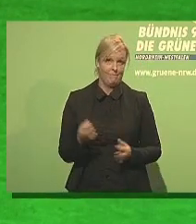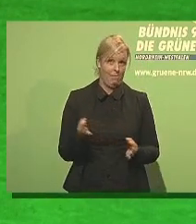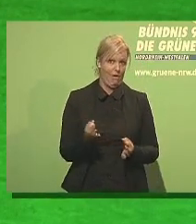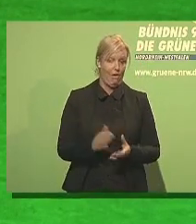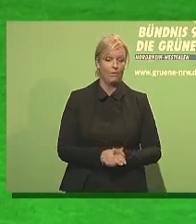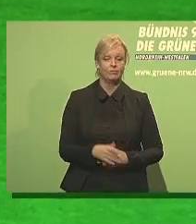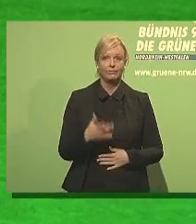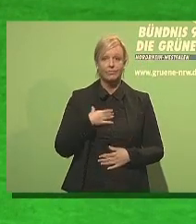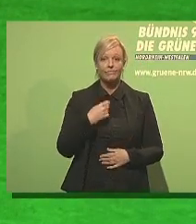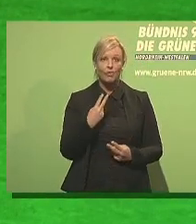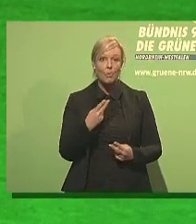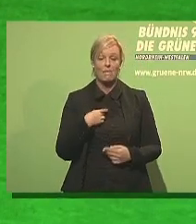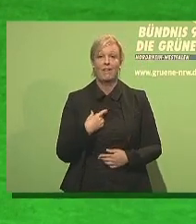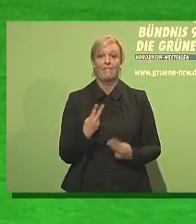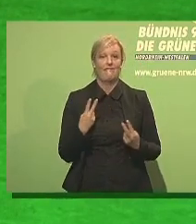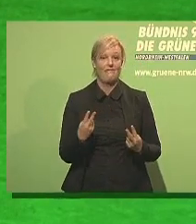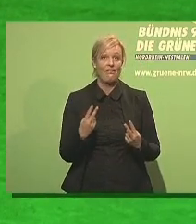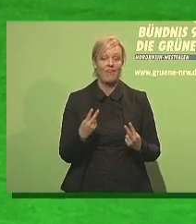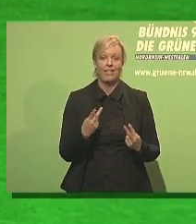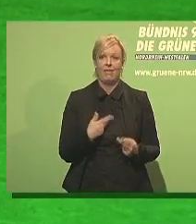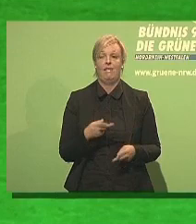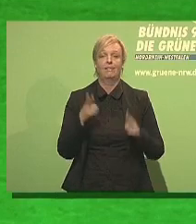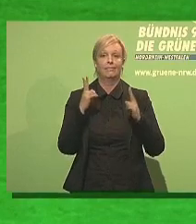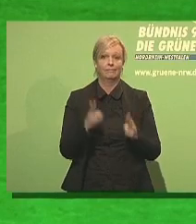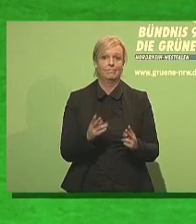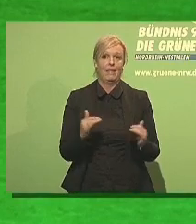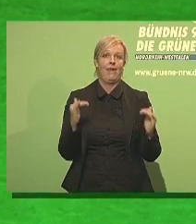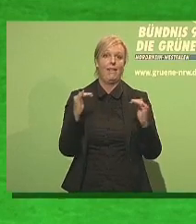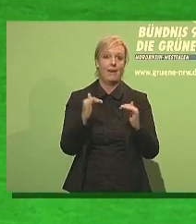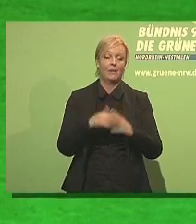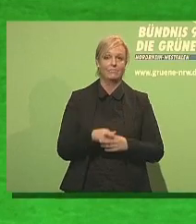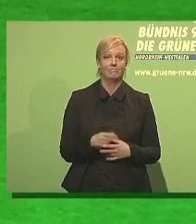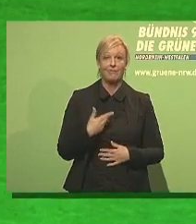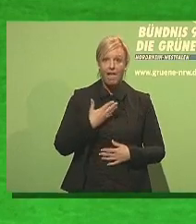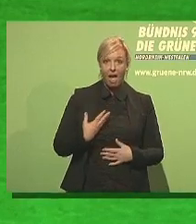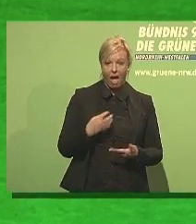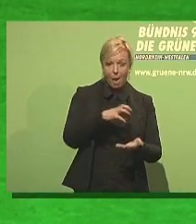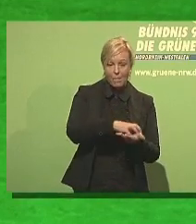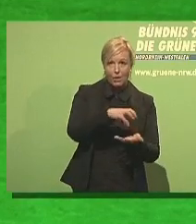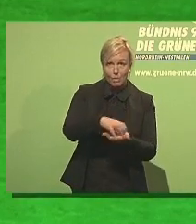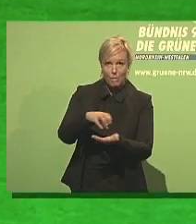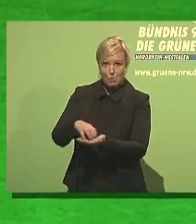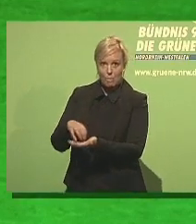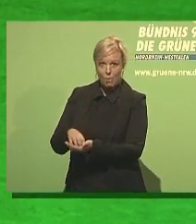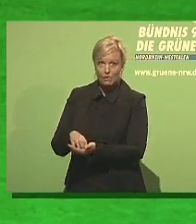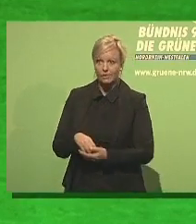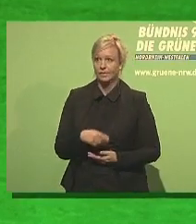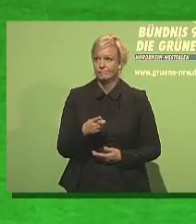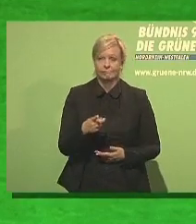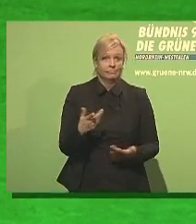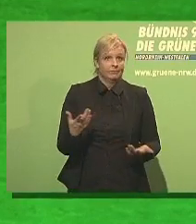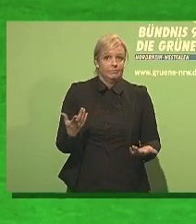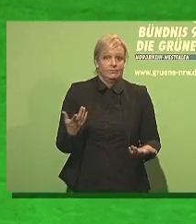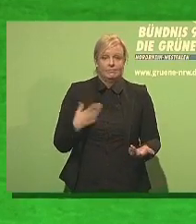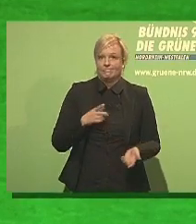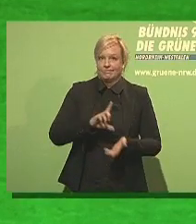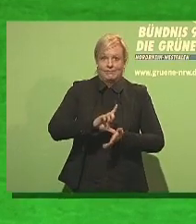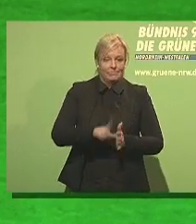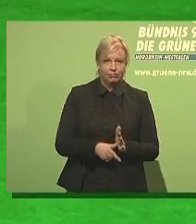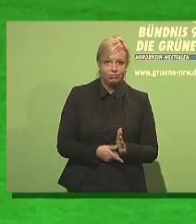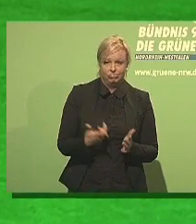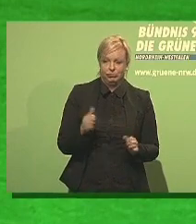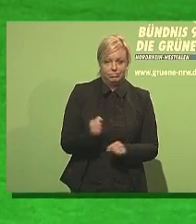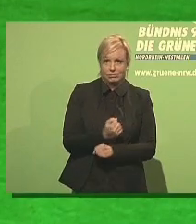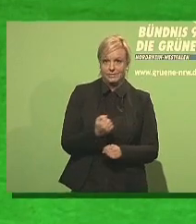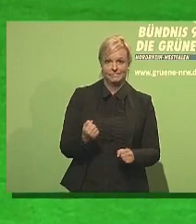hierbei um eine zentrale Gerechtigkeitsfrage. Denn arme Kommunen können sich besonders die Ärmsten in dieser Gesellschaft nicht leisten. Deshalb muss der